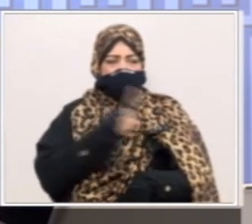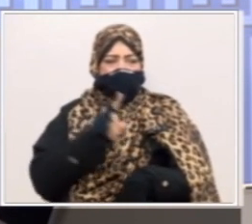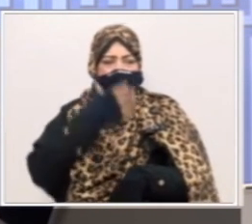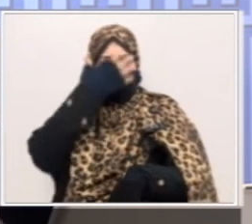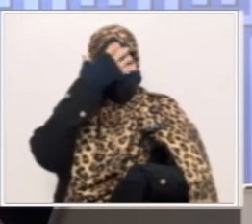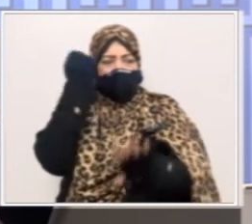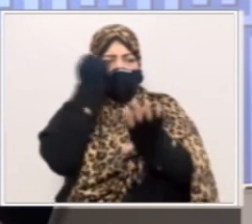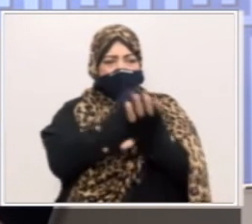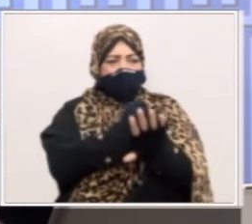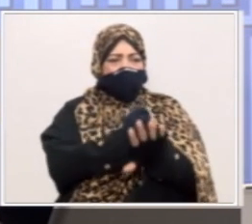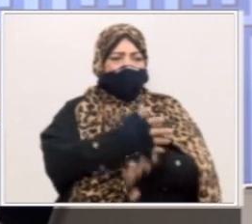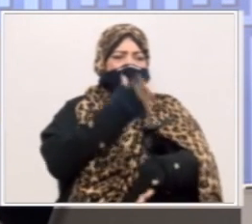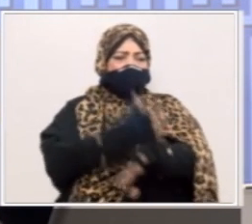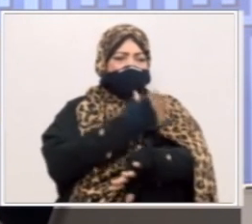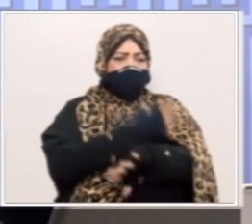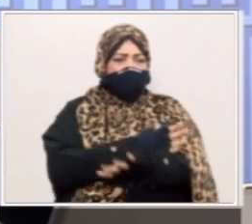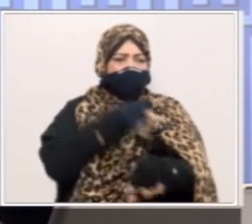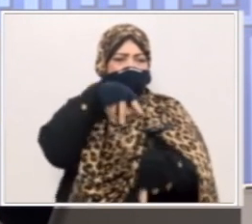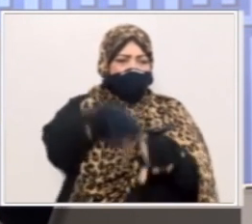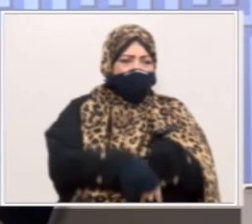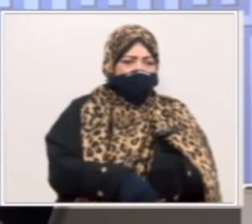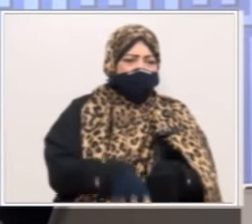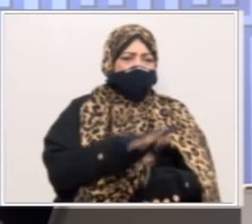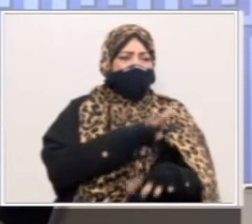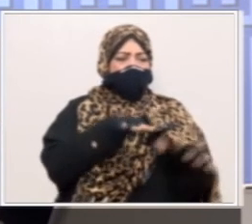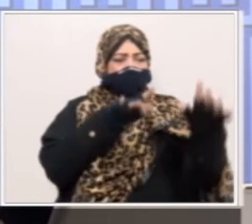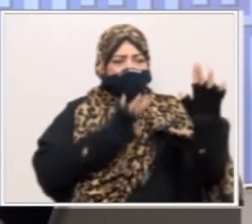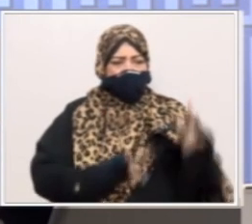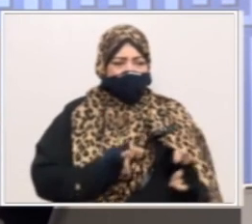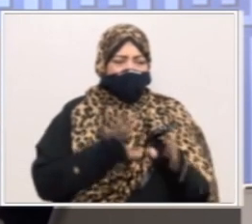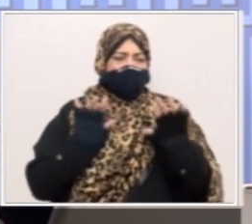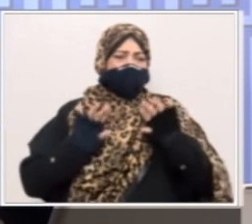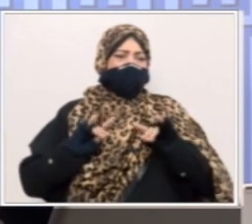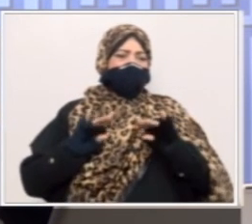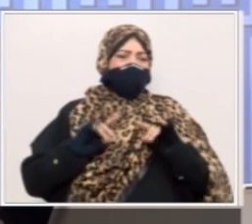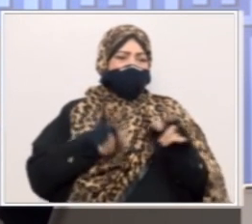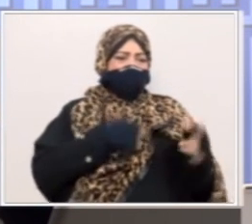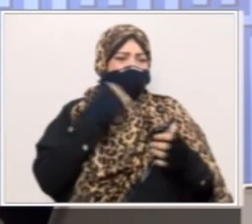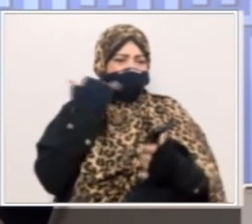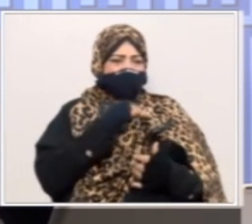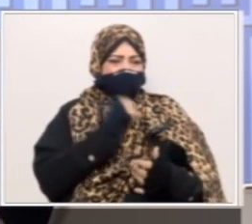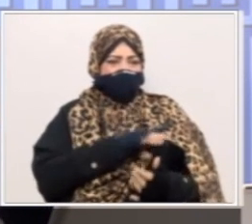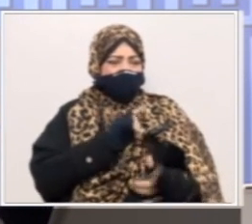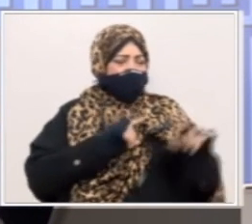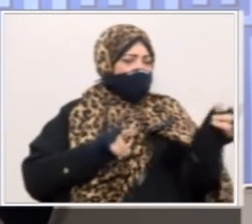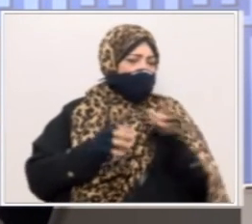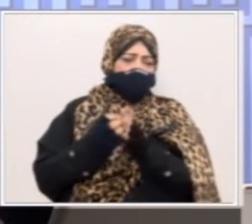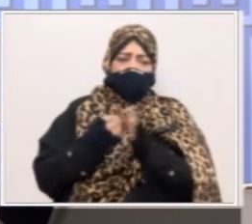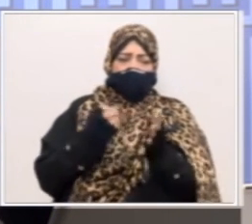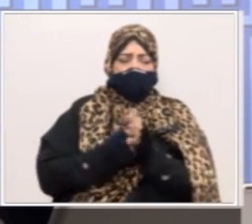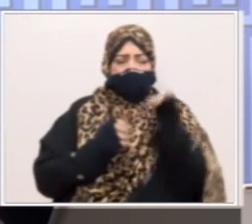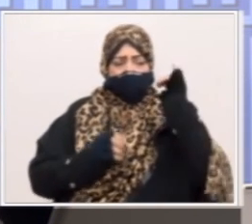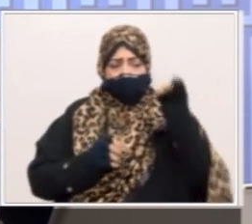الذين يتبجحون في كلامهم وفي أقوالهم هذا لا يحل الجلوس معهم ولا الاستماع